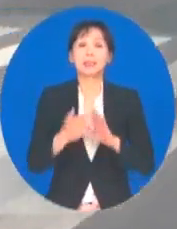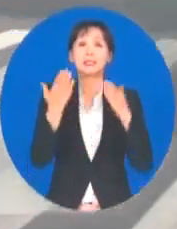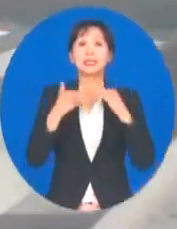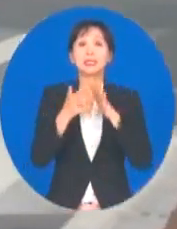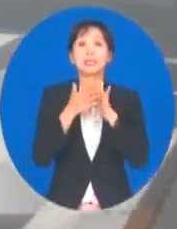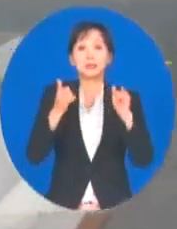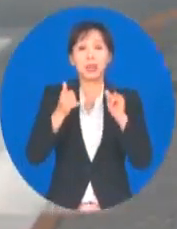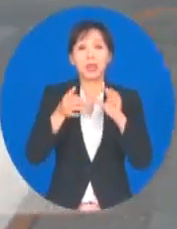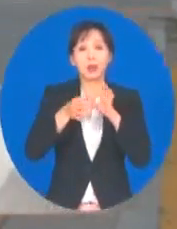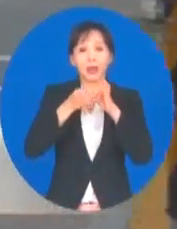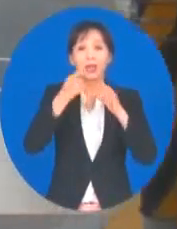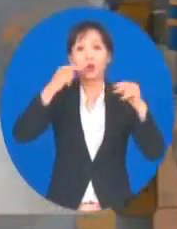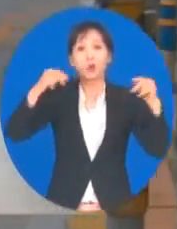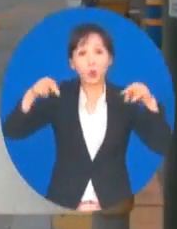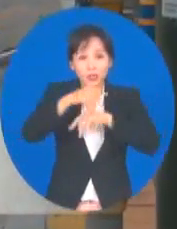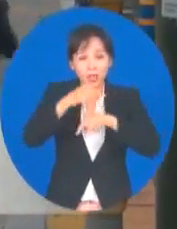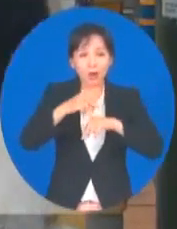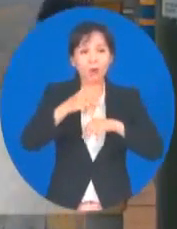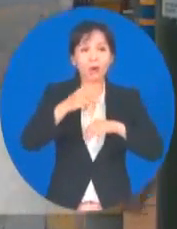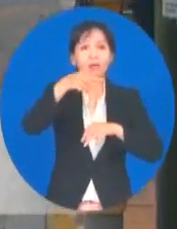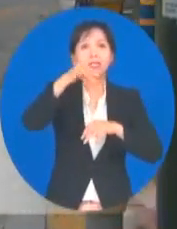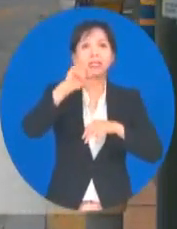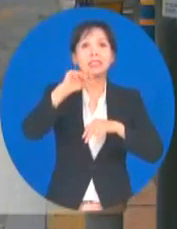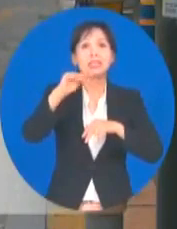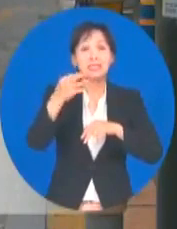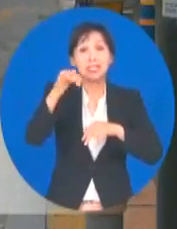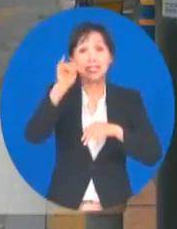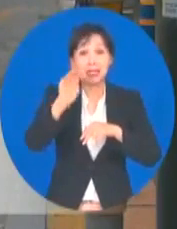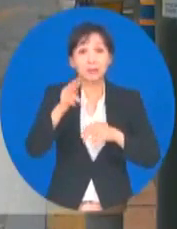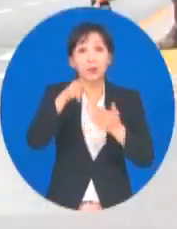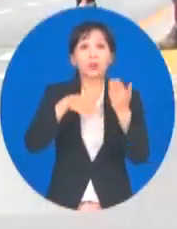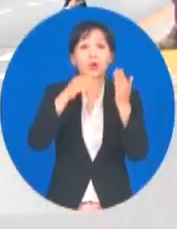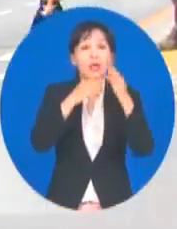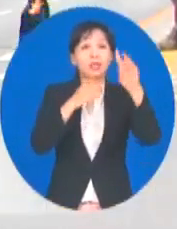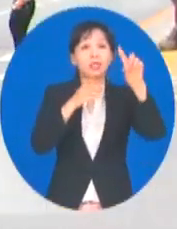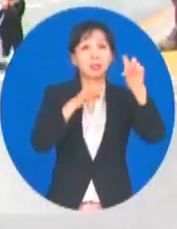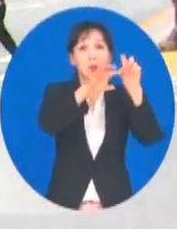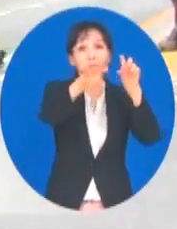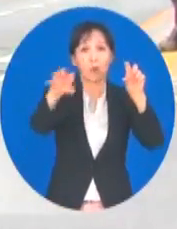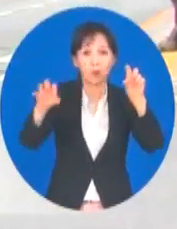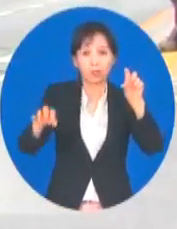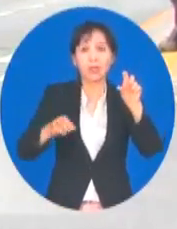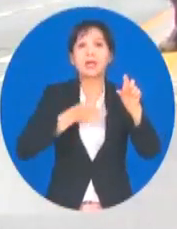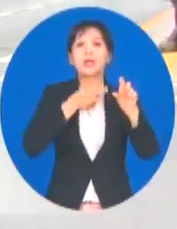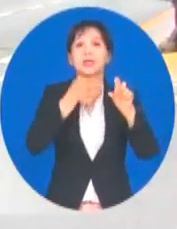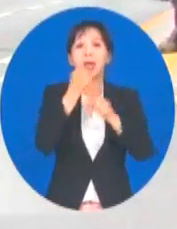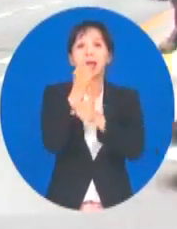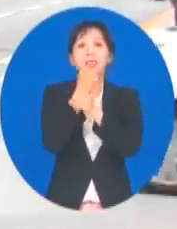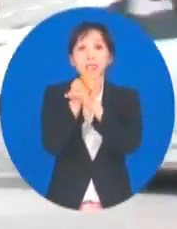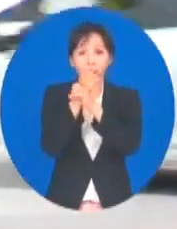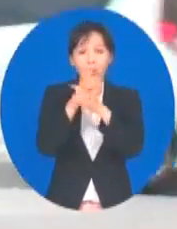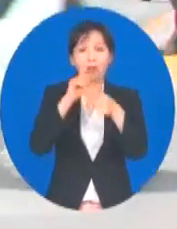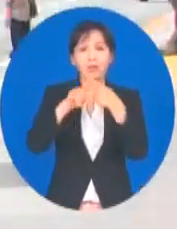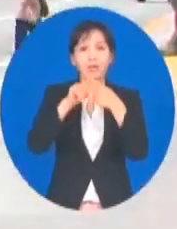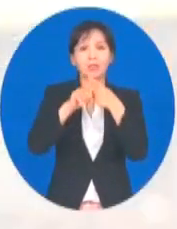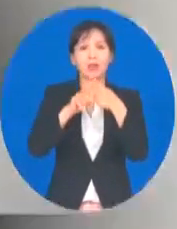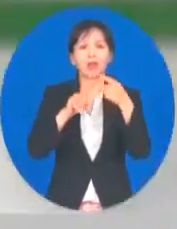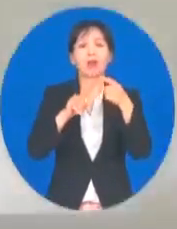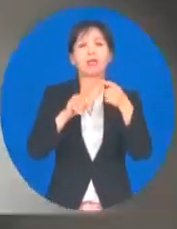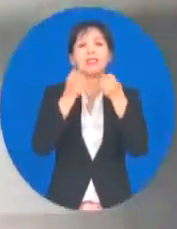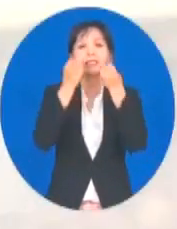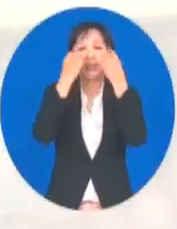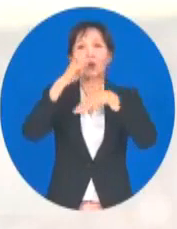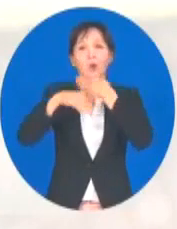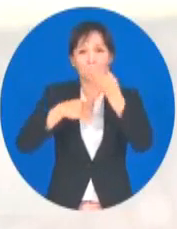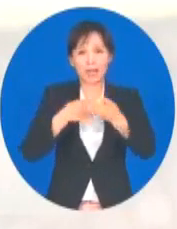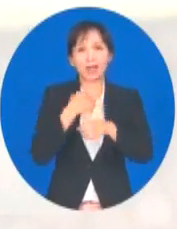시는 시민회관 앞 교차로, 시립도서관 입구 교차로 등 15개소에 음향신호기 29대를 신설,